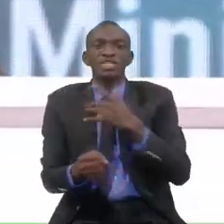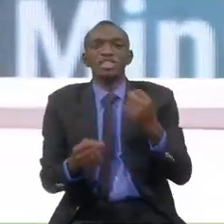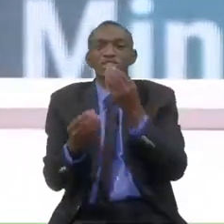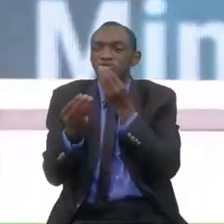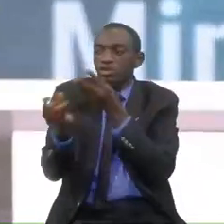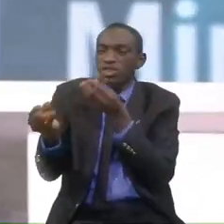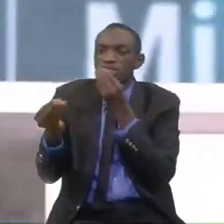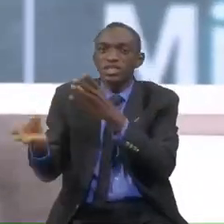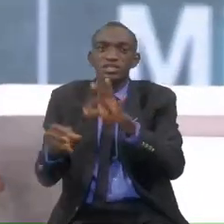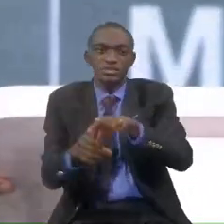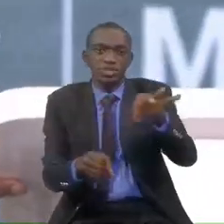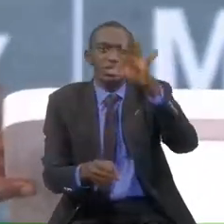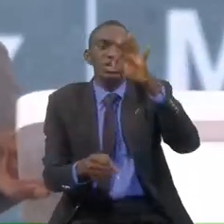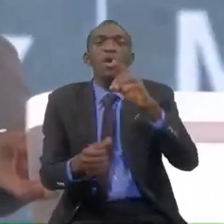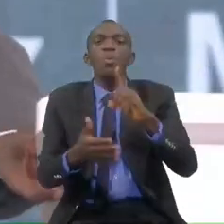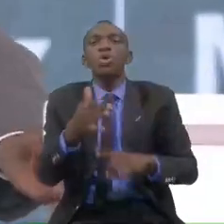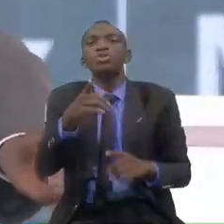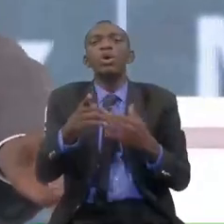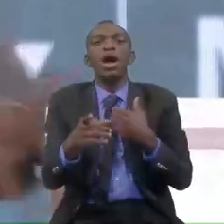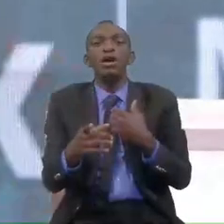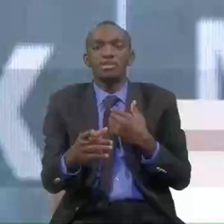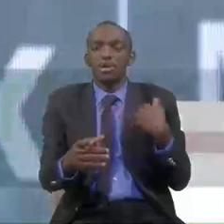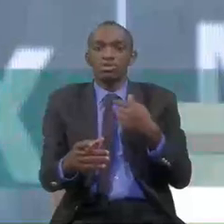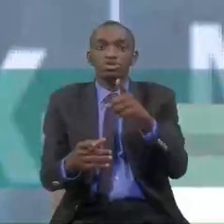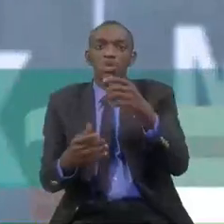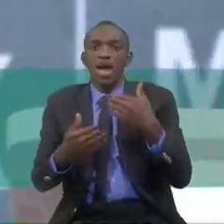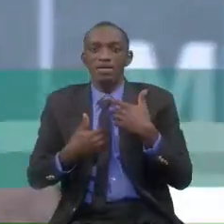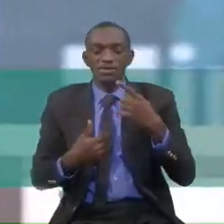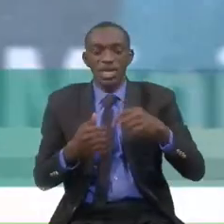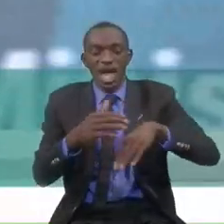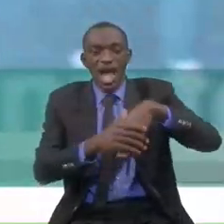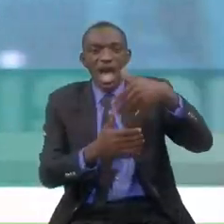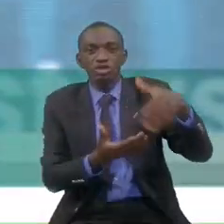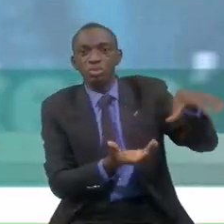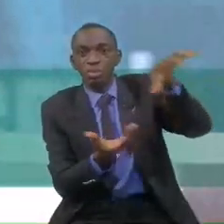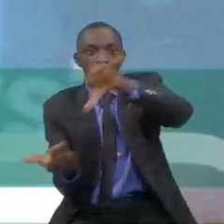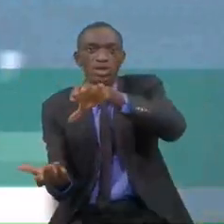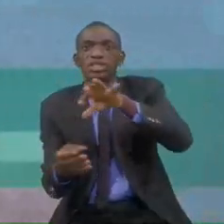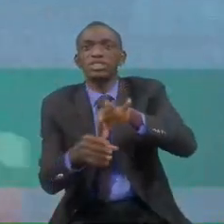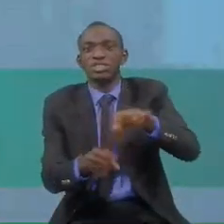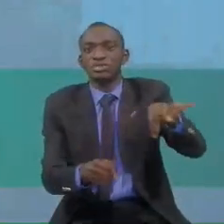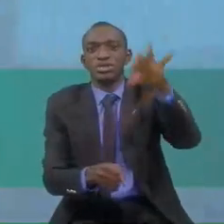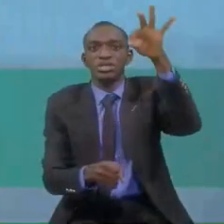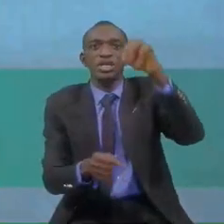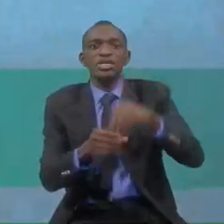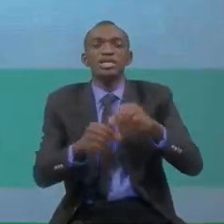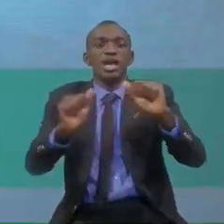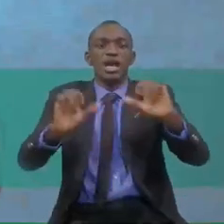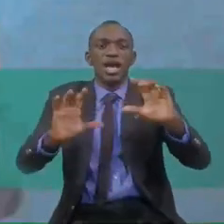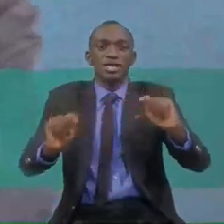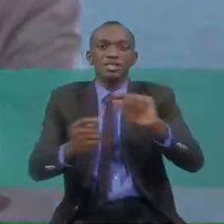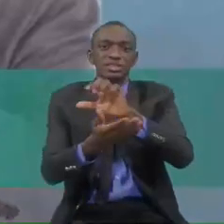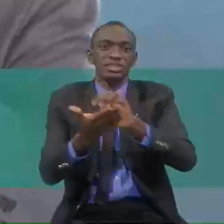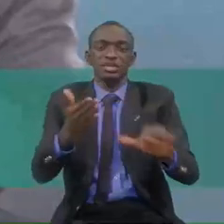Alors, et puis vous avez l'esprit répandu. L'esprit répandu, c'est dit aux Actes,